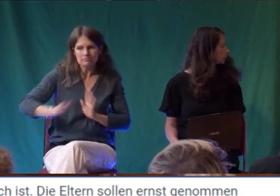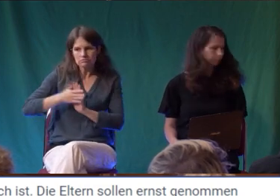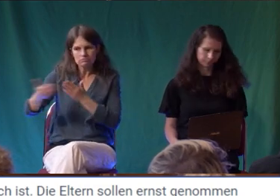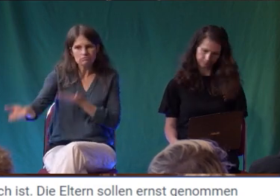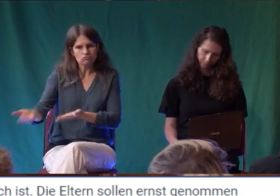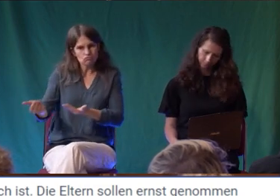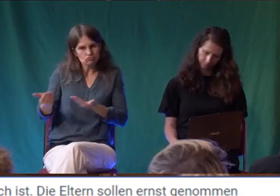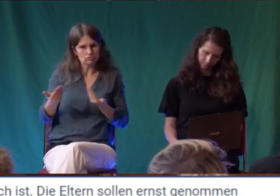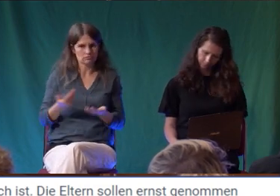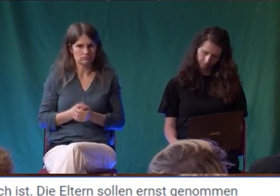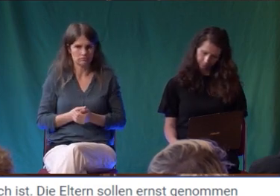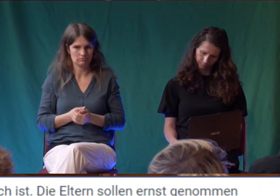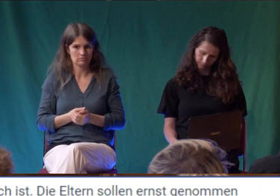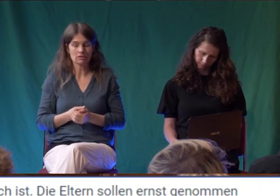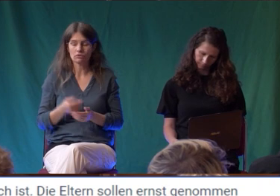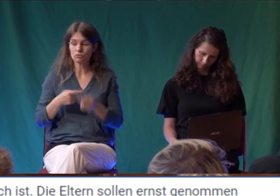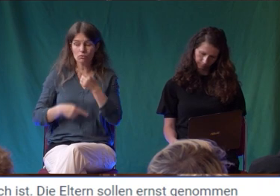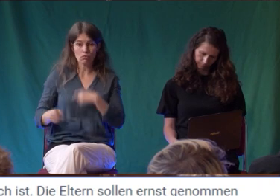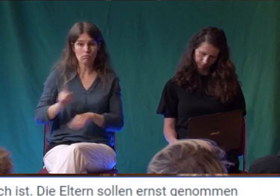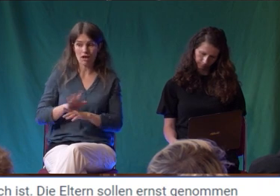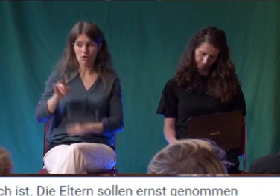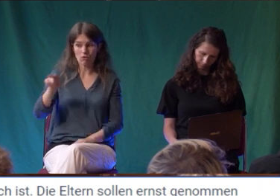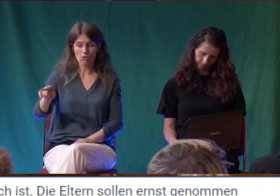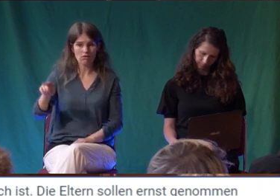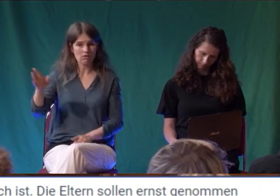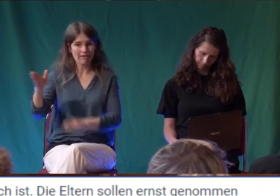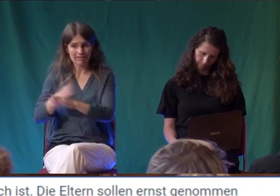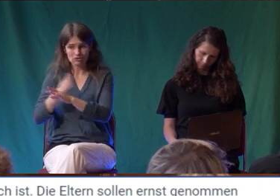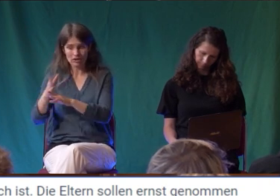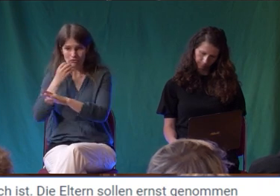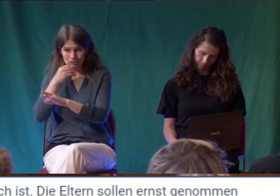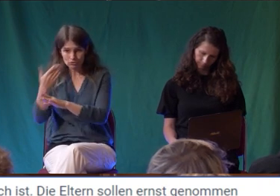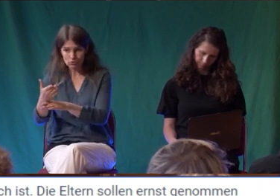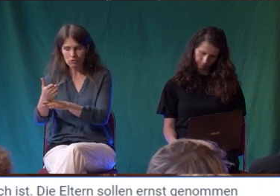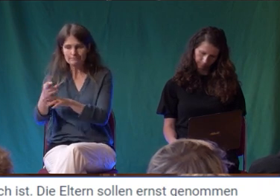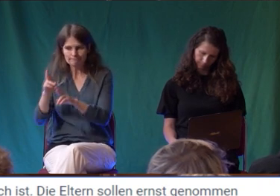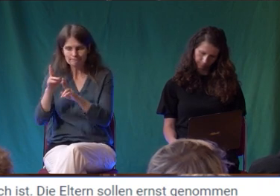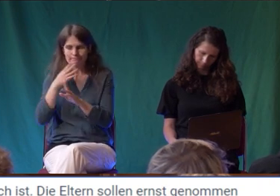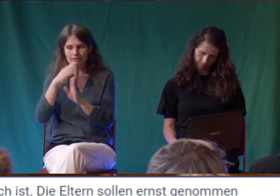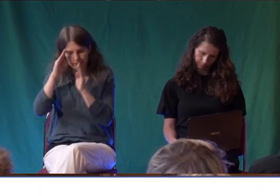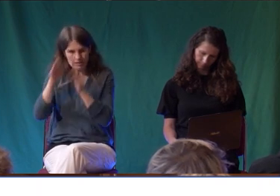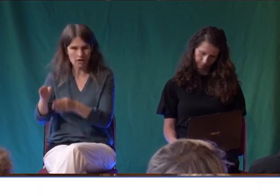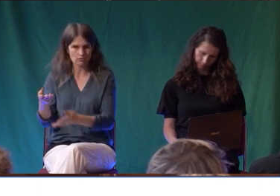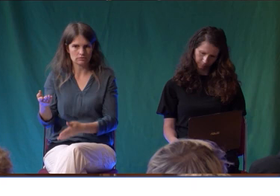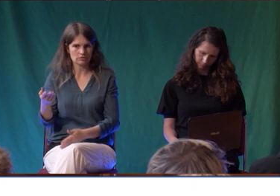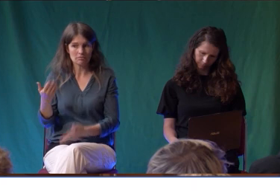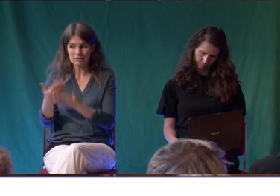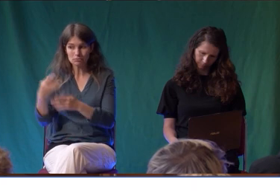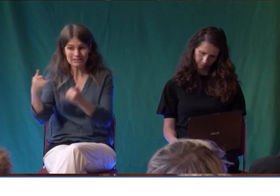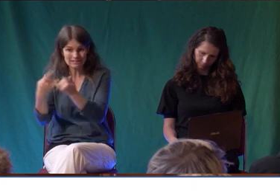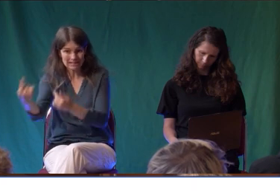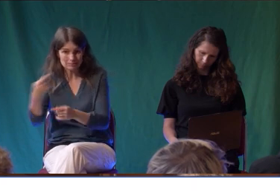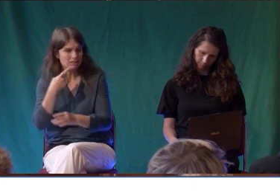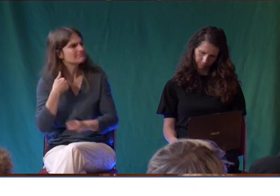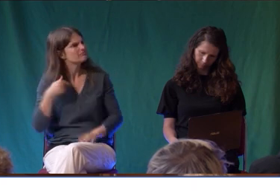und man muss den Eltern eben auch Entscheidungen zutrauen wenn sie sagen in bestimmten Lebensbereichen kann ich ganz gut für mein